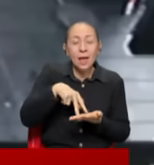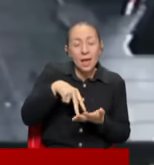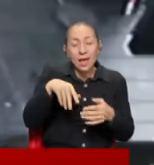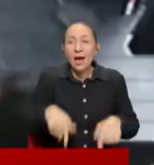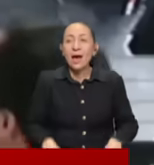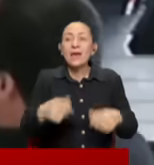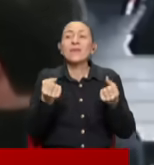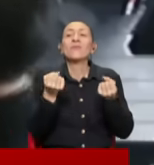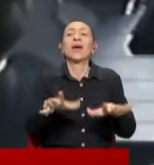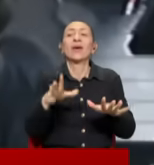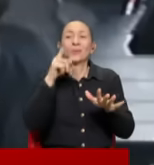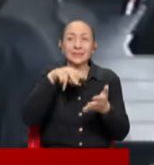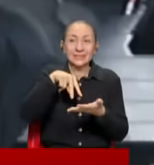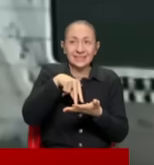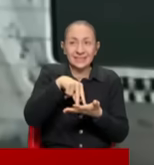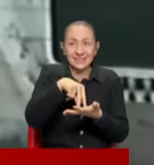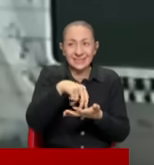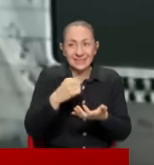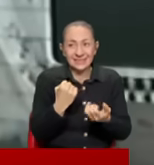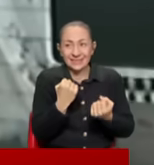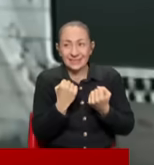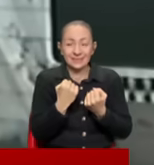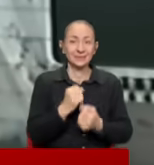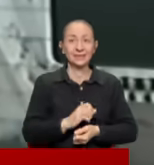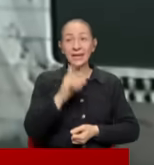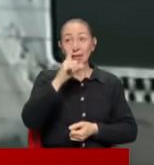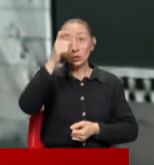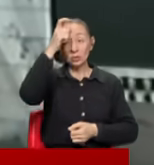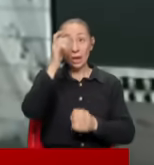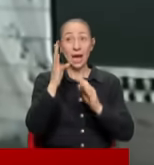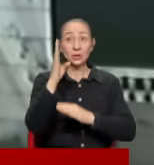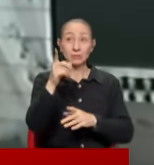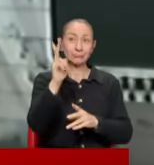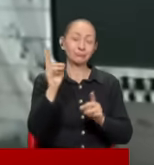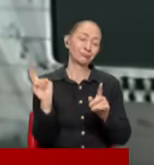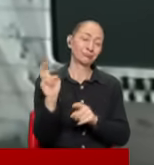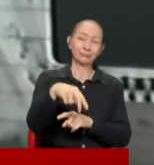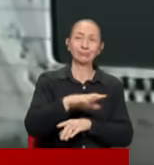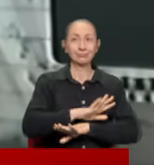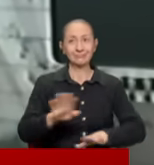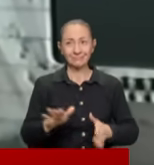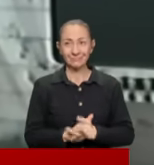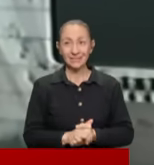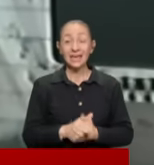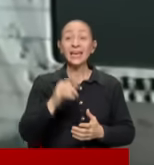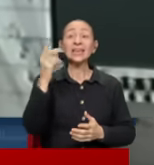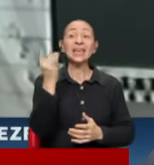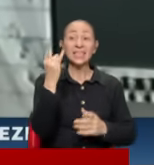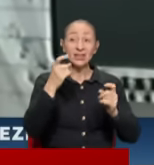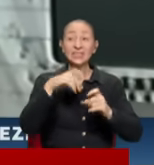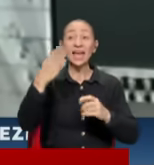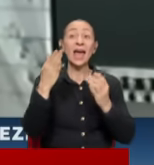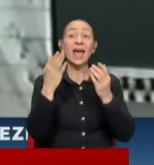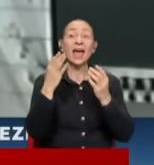3. Alper Gezer Avcı ilk Türk astronot. Kendisi araçtan çıkıyor. Gezer Avcı ve